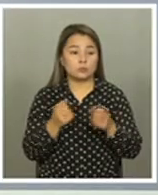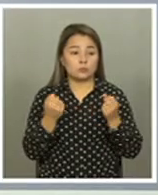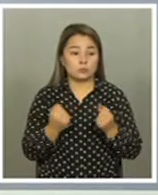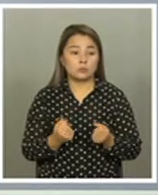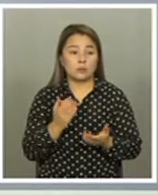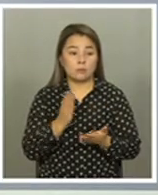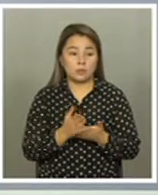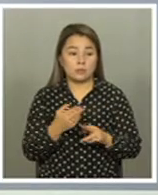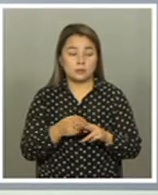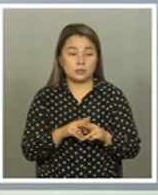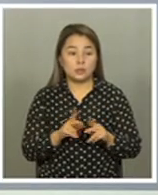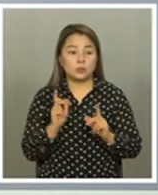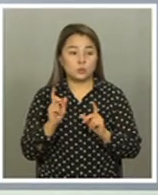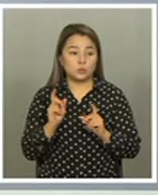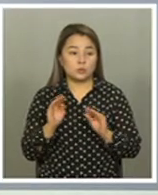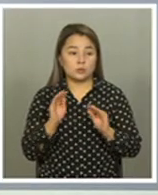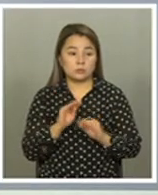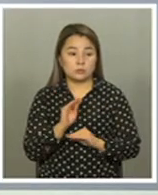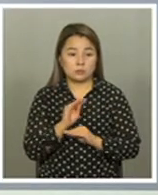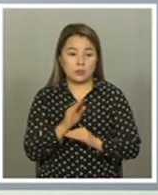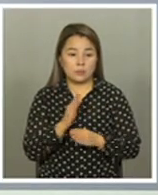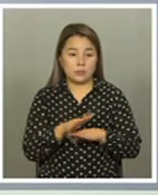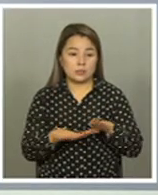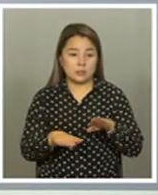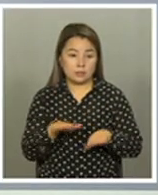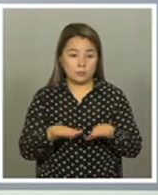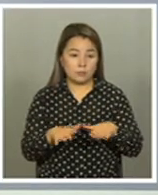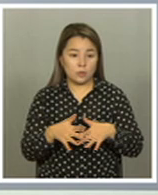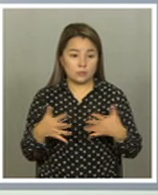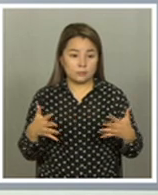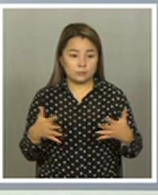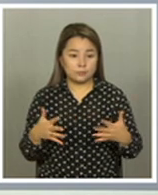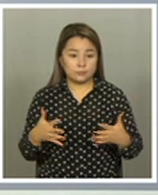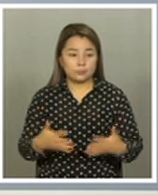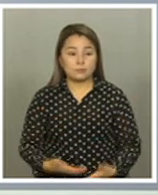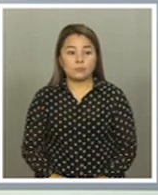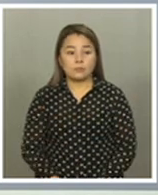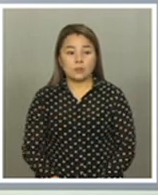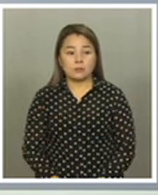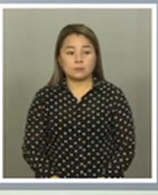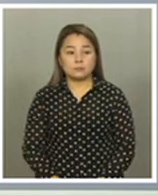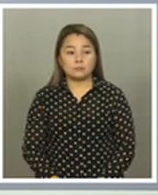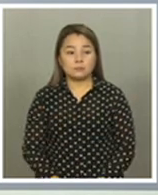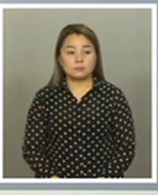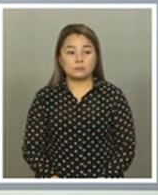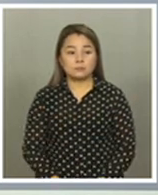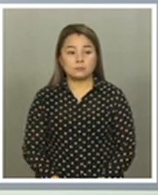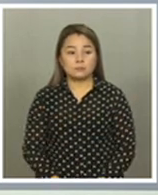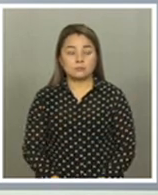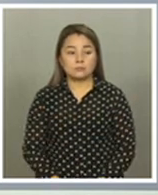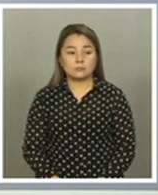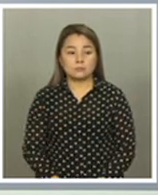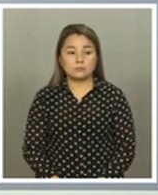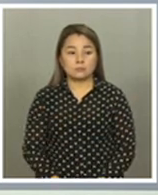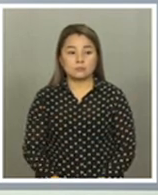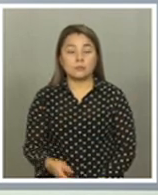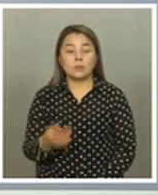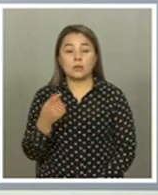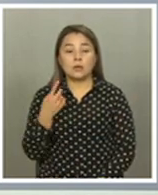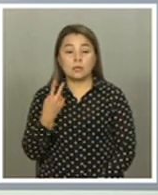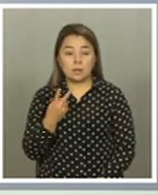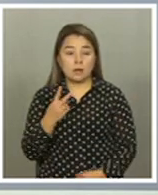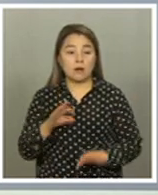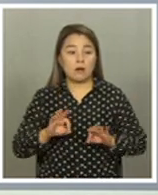салайық. Міне, Екі арбаның массасы екі түрлі